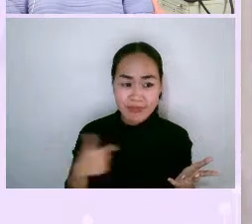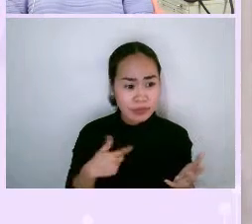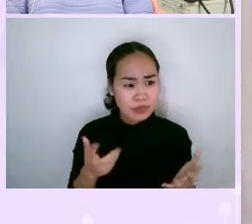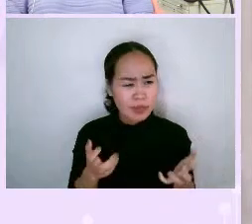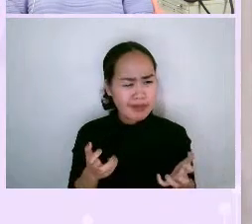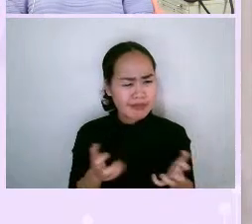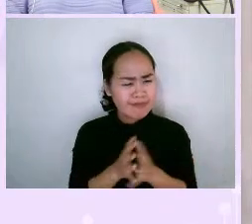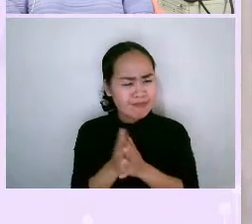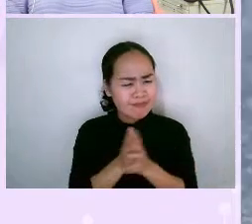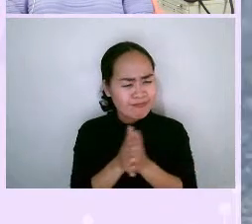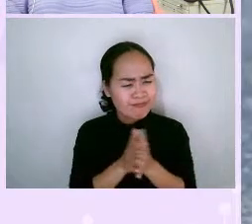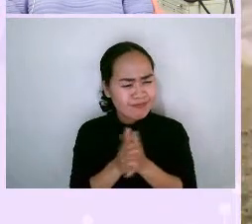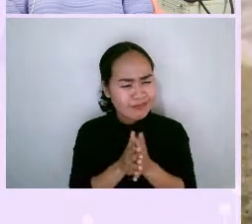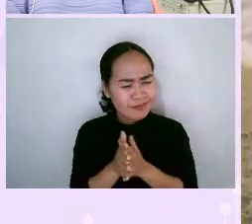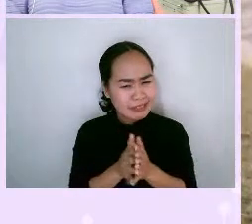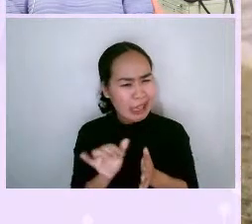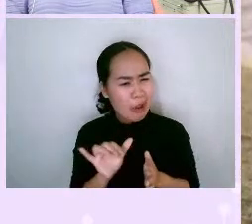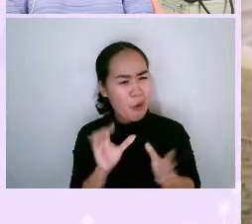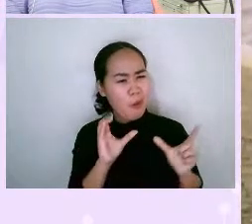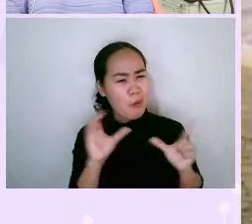ko, parang astig.